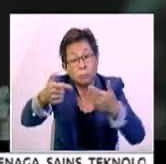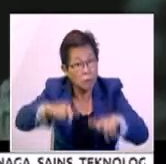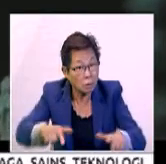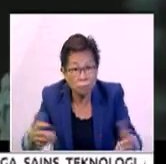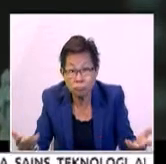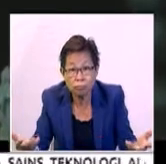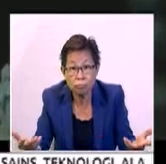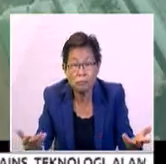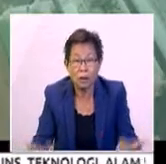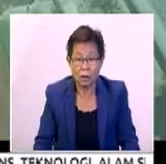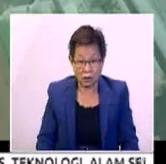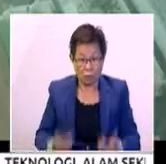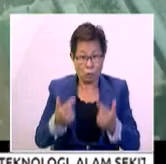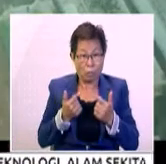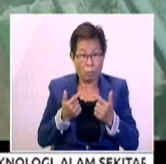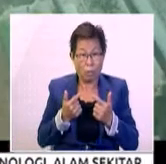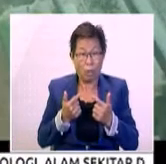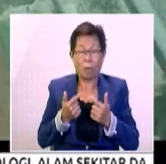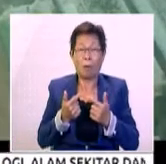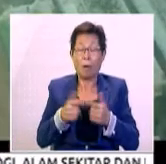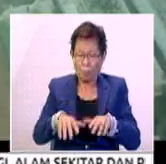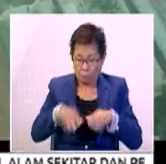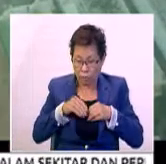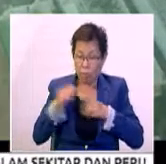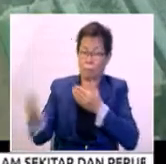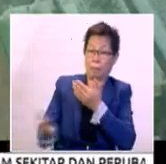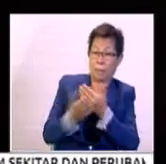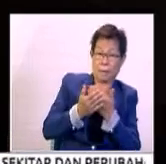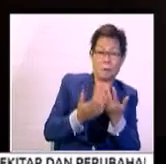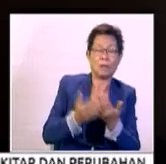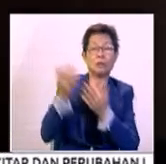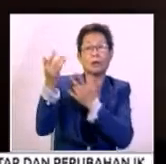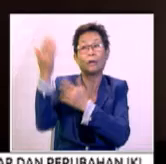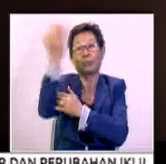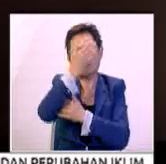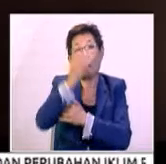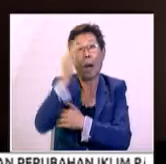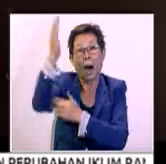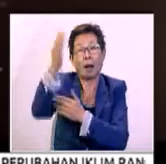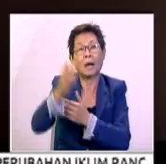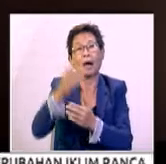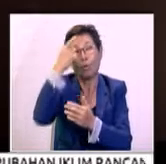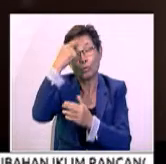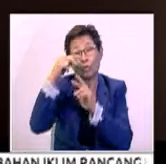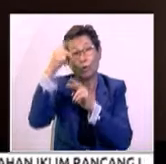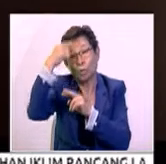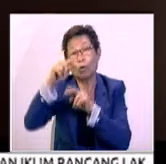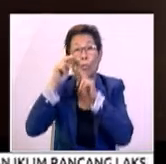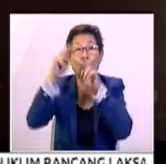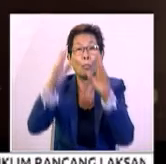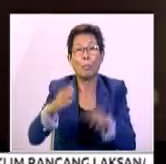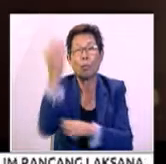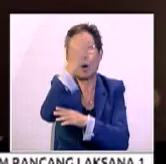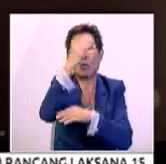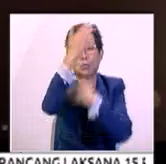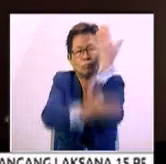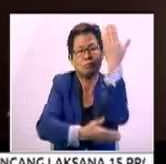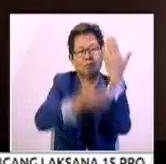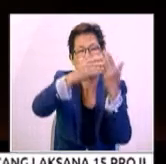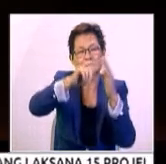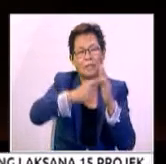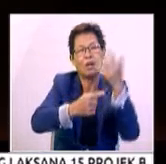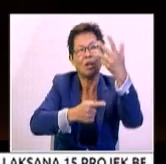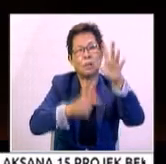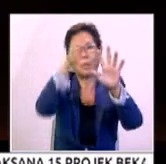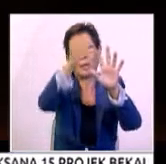Adakah sinar kehidupan akan menemui mereka kembali? Nantikan tayangannya yang bakal menemui penonton di pawagam seluruh negara mulai